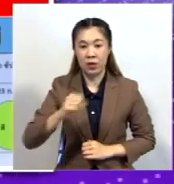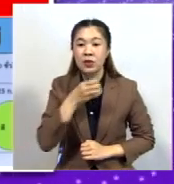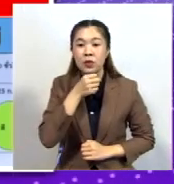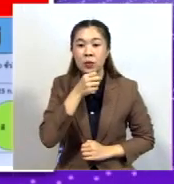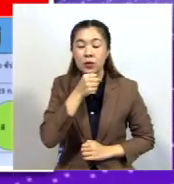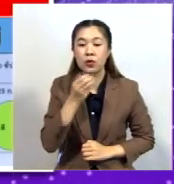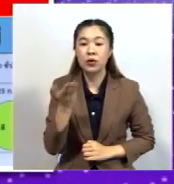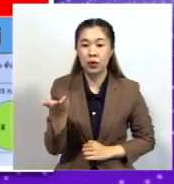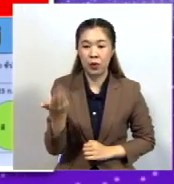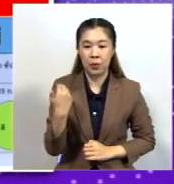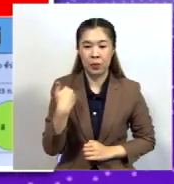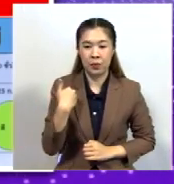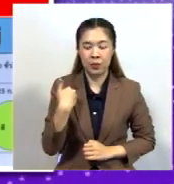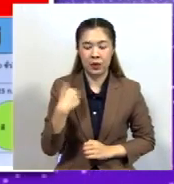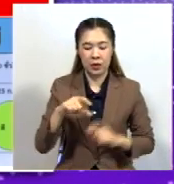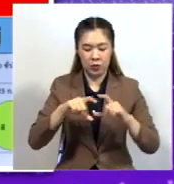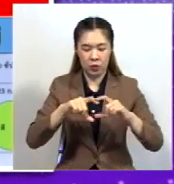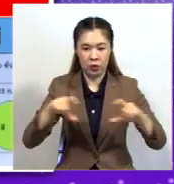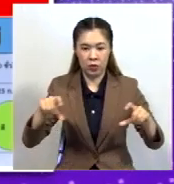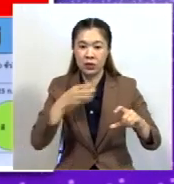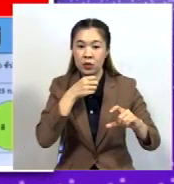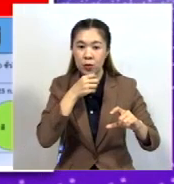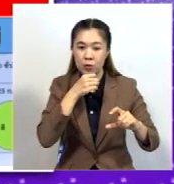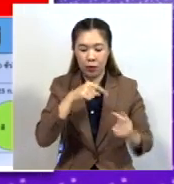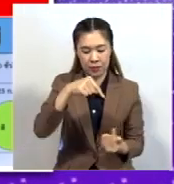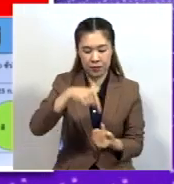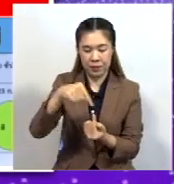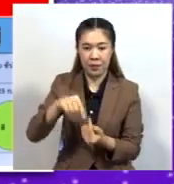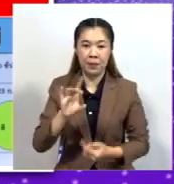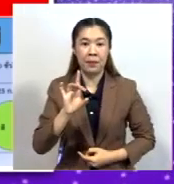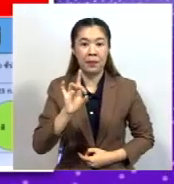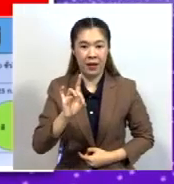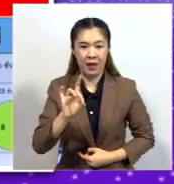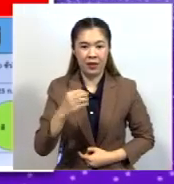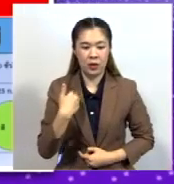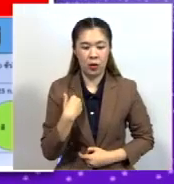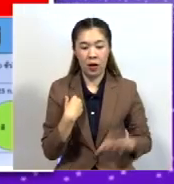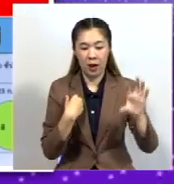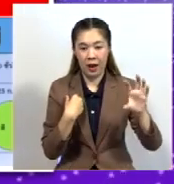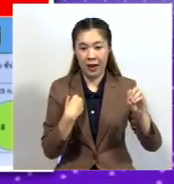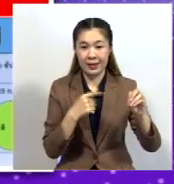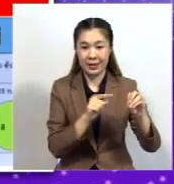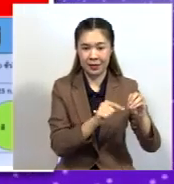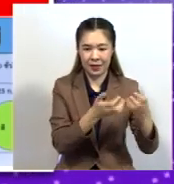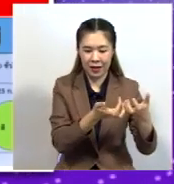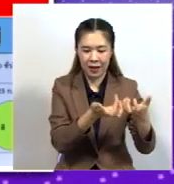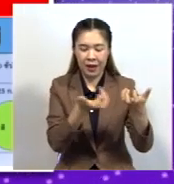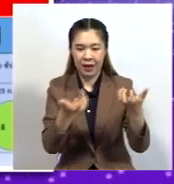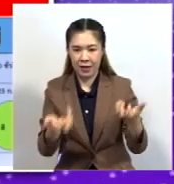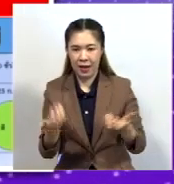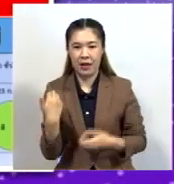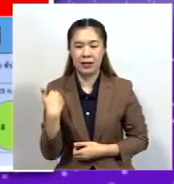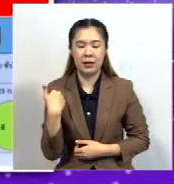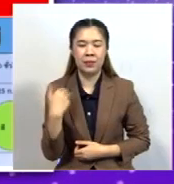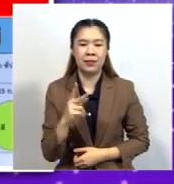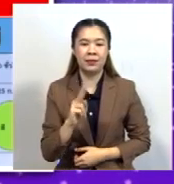เห็นมี8พื้นที่ที่ฝุ่นละอองสูงคือเขาแยกออกมาจาก50อันนี้คือสูงหน่อยนะคะก็มีที่ก